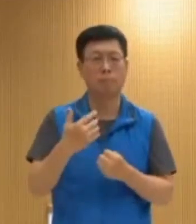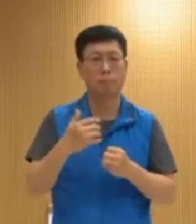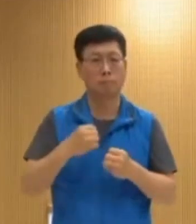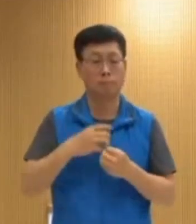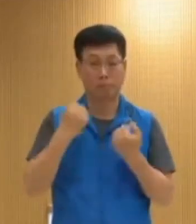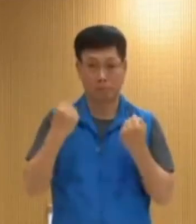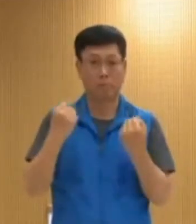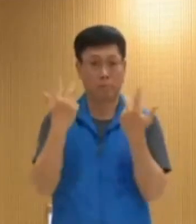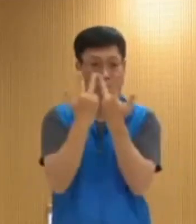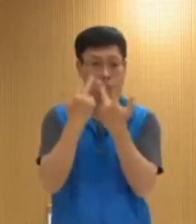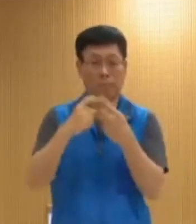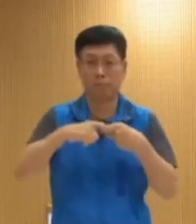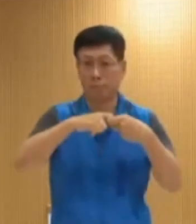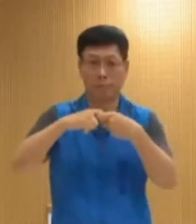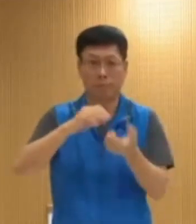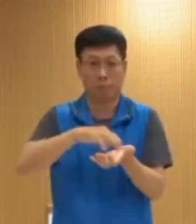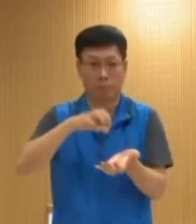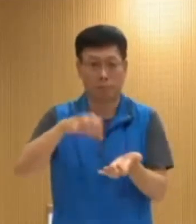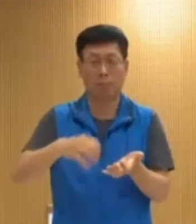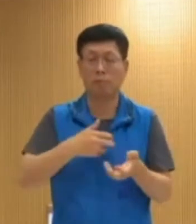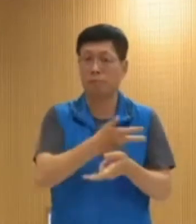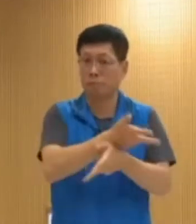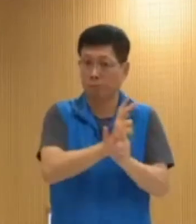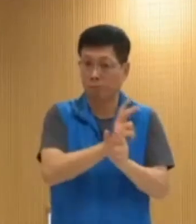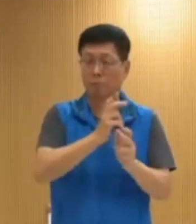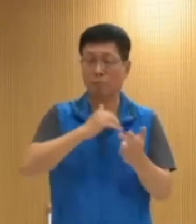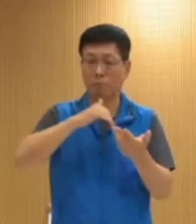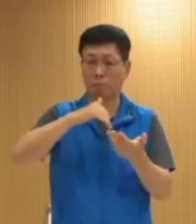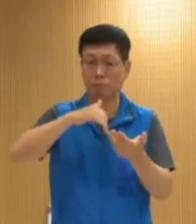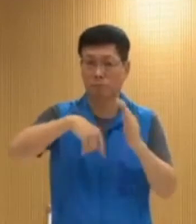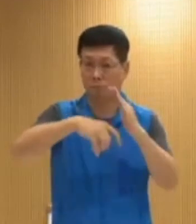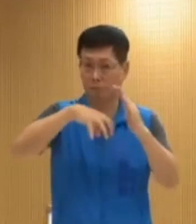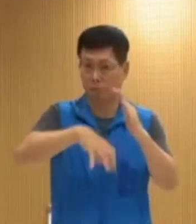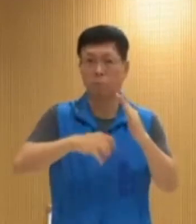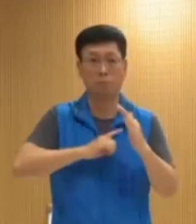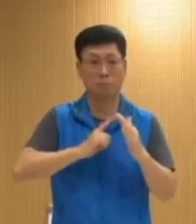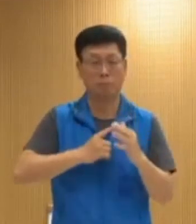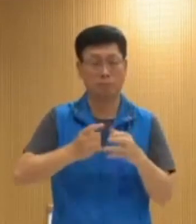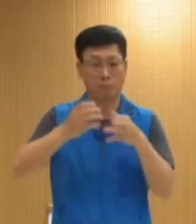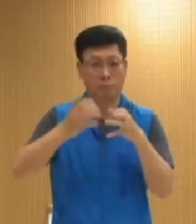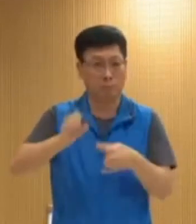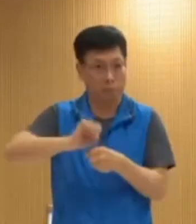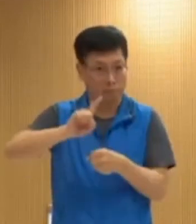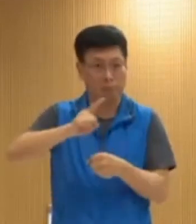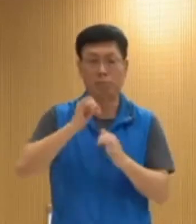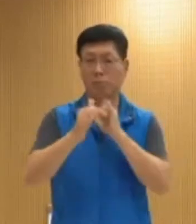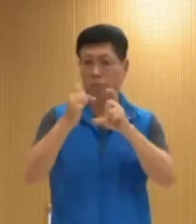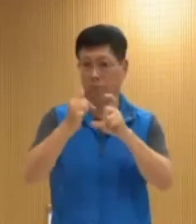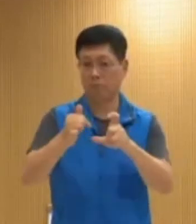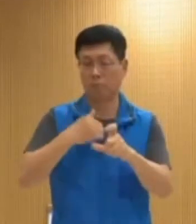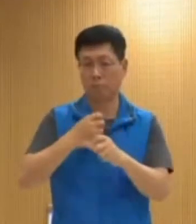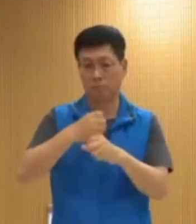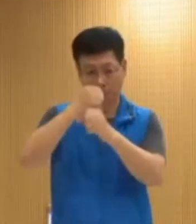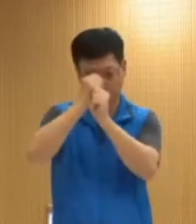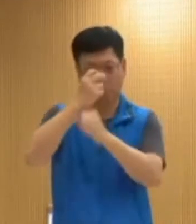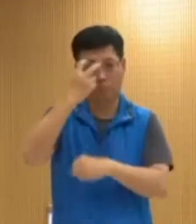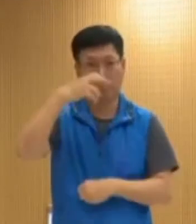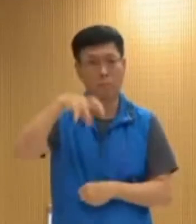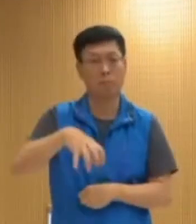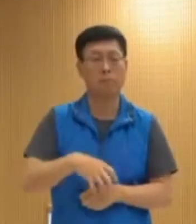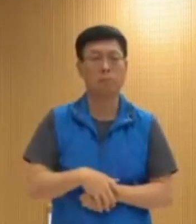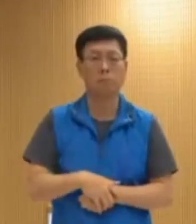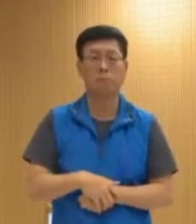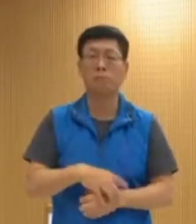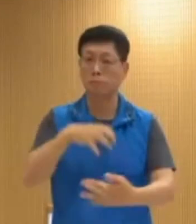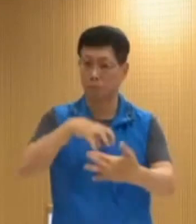联合医院板桥院区我们要设立社区的筛检站，这里